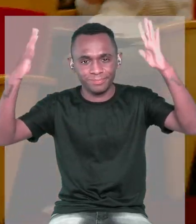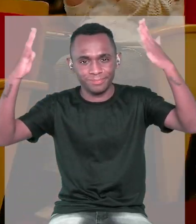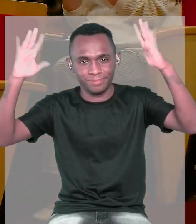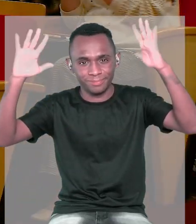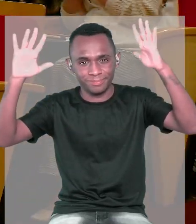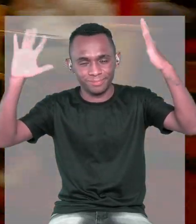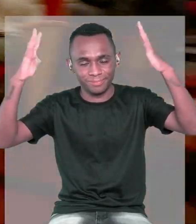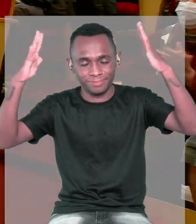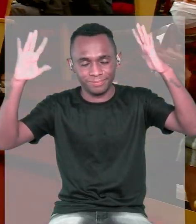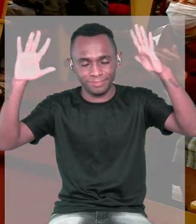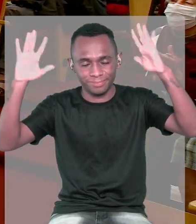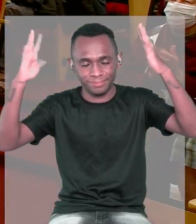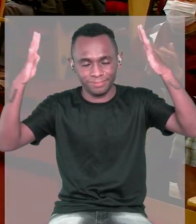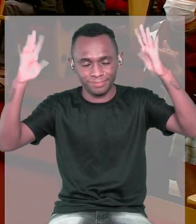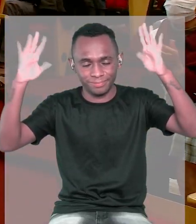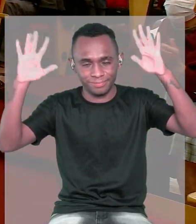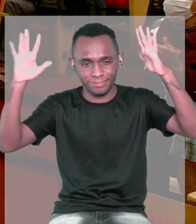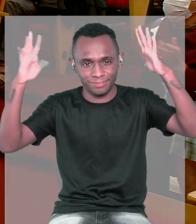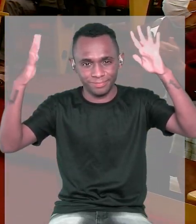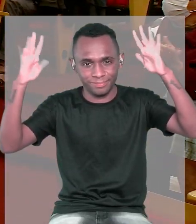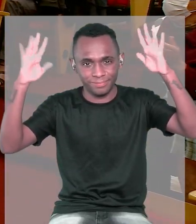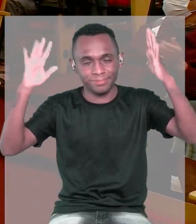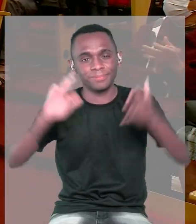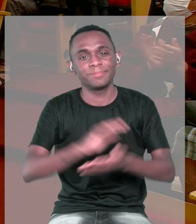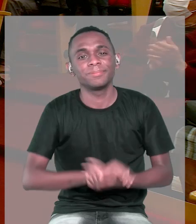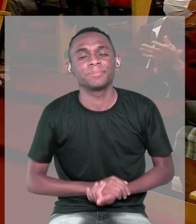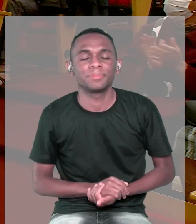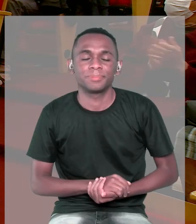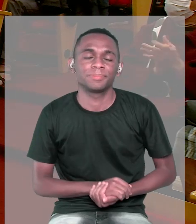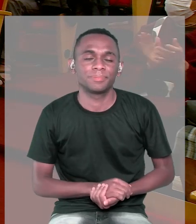Bravo. O público aplaude o encerramento da palestra.